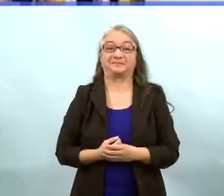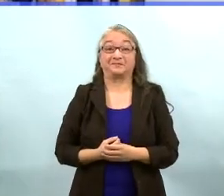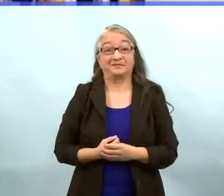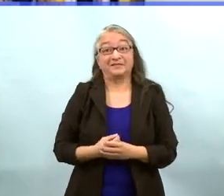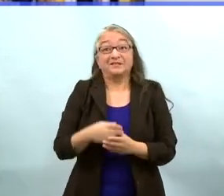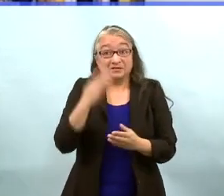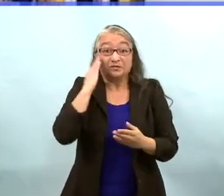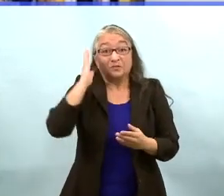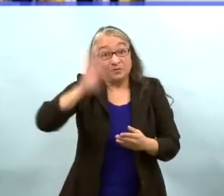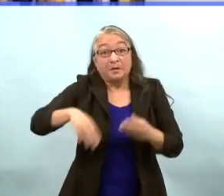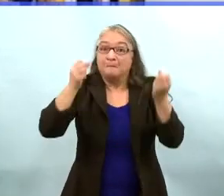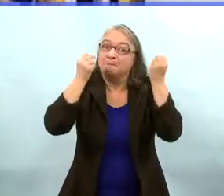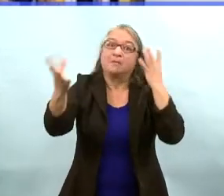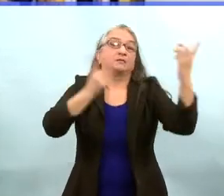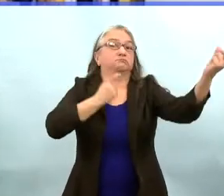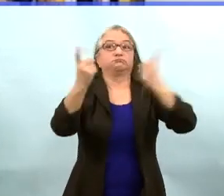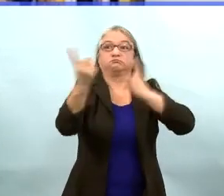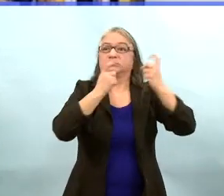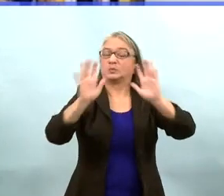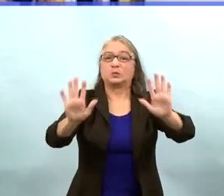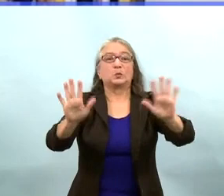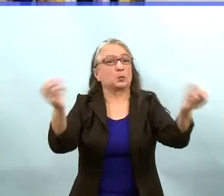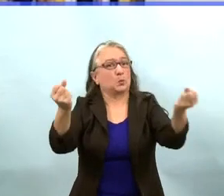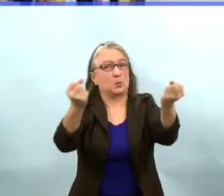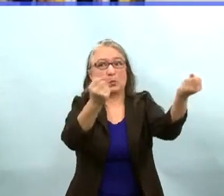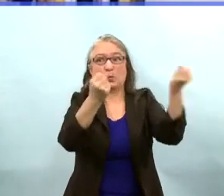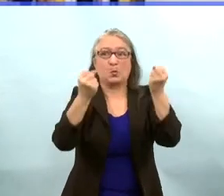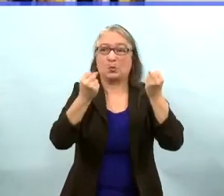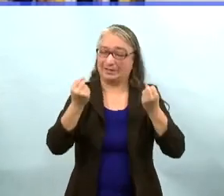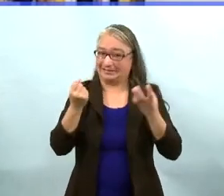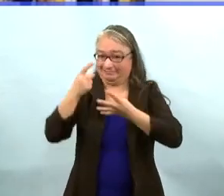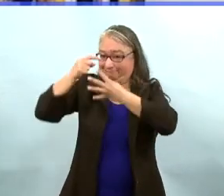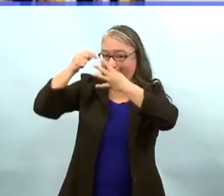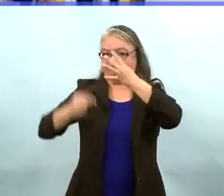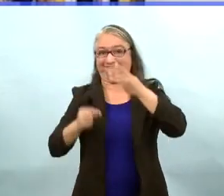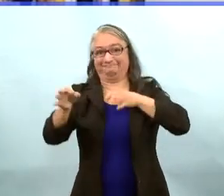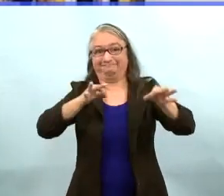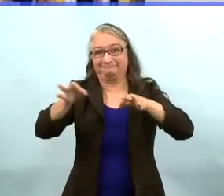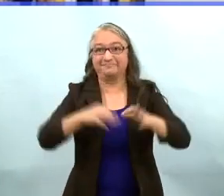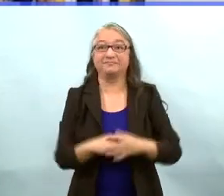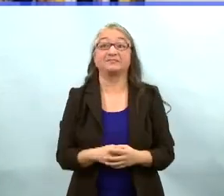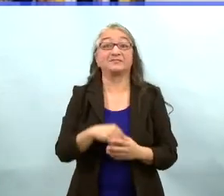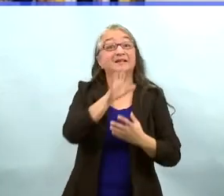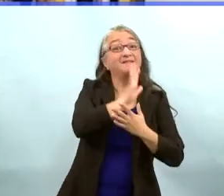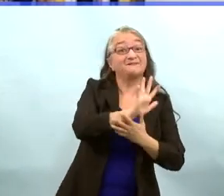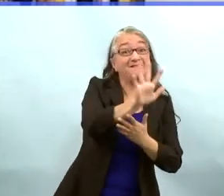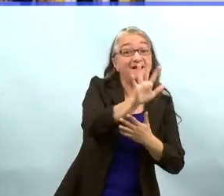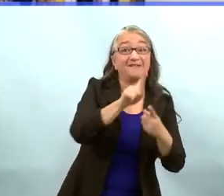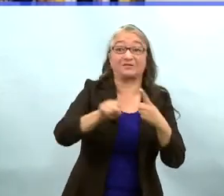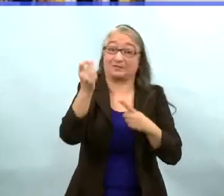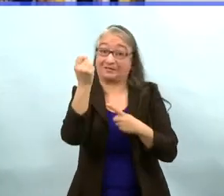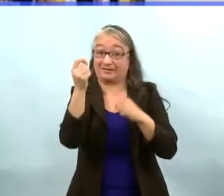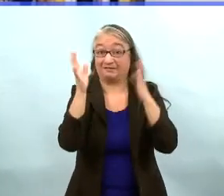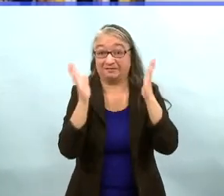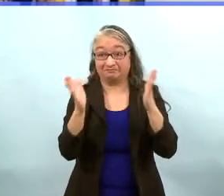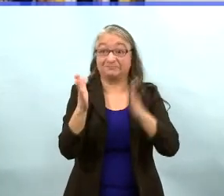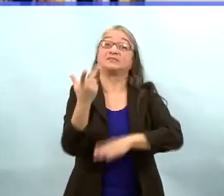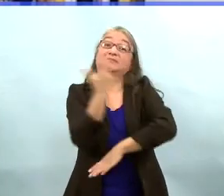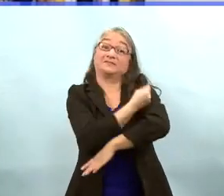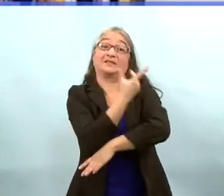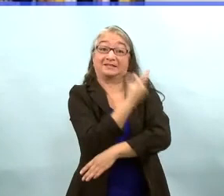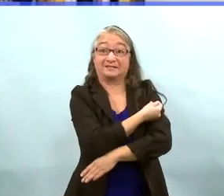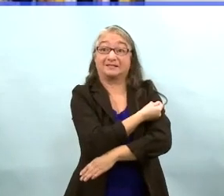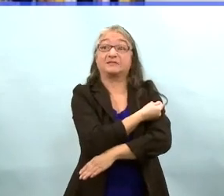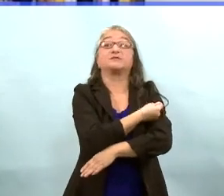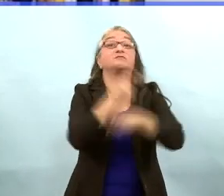répondre à vos questions. Alors, Santé Canada a indiqué que le vaccin était efficace à 90,7% pour empêcher l'infection à